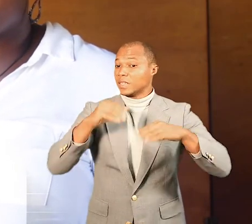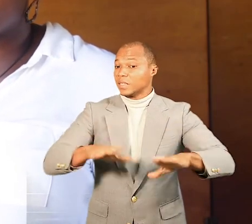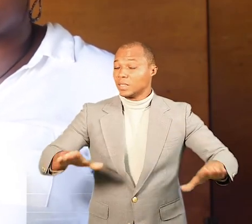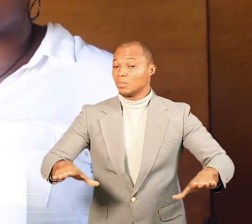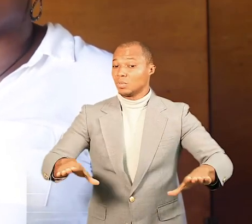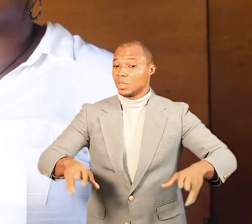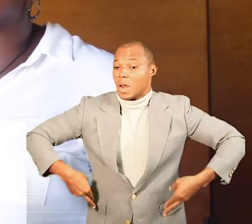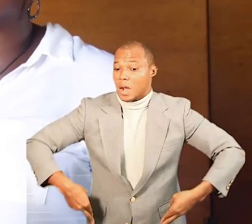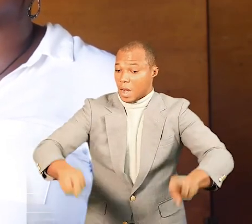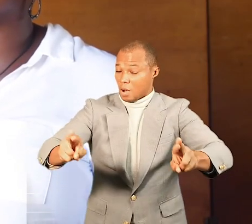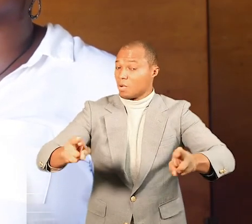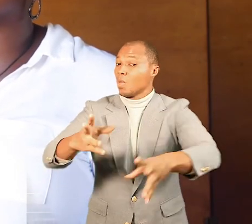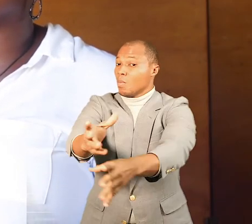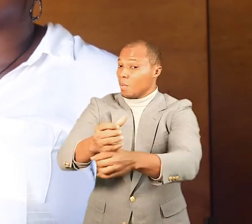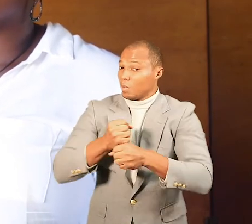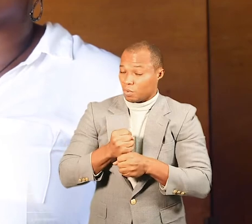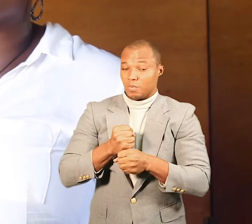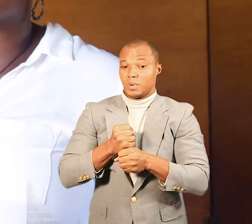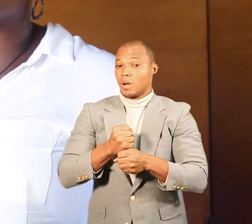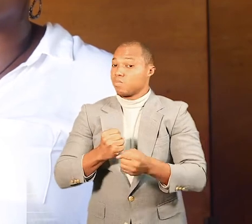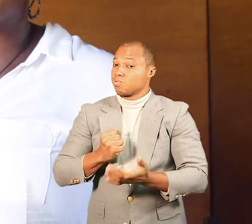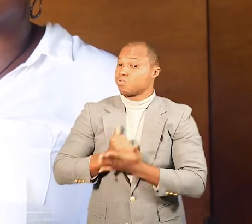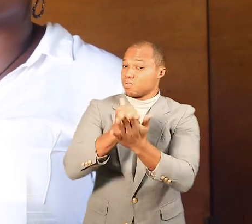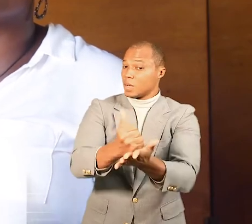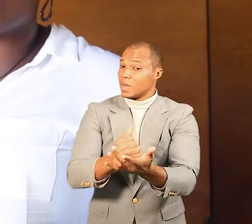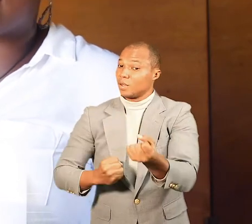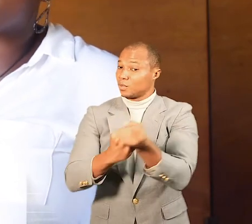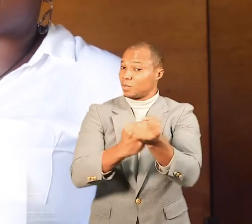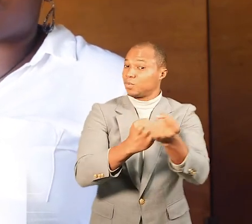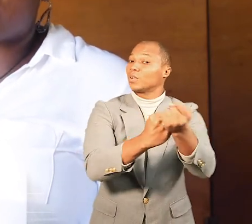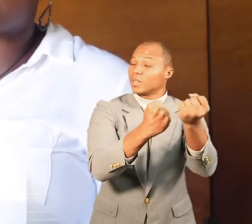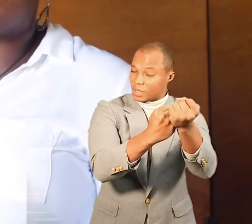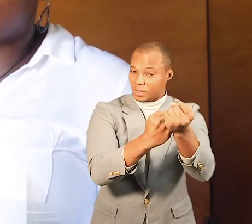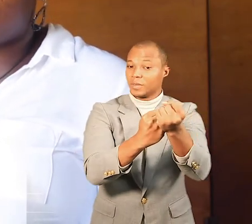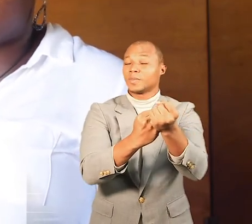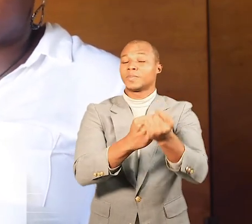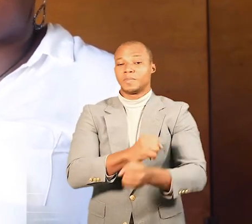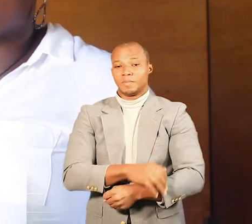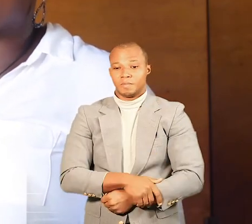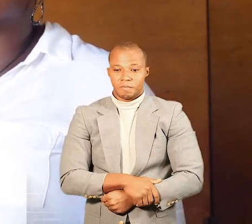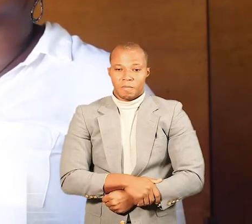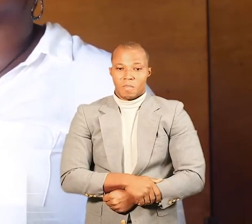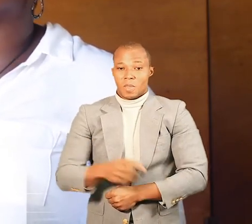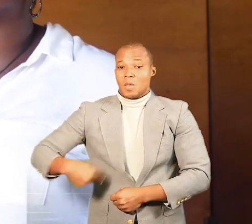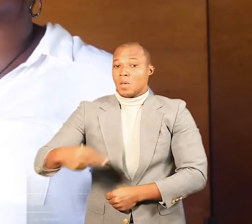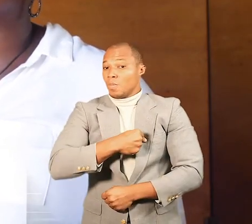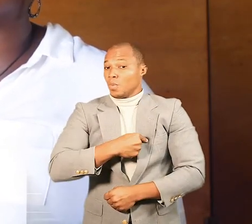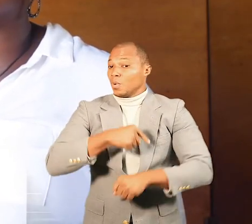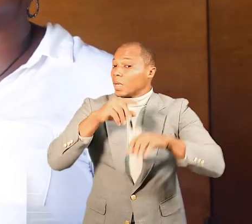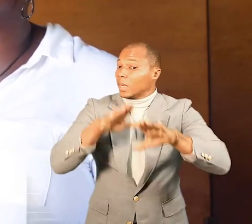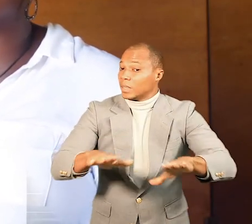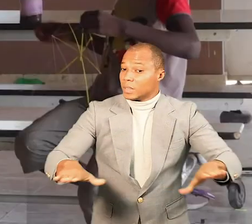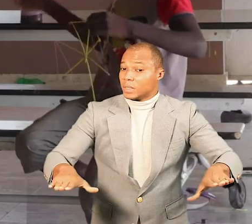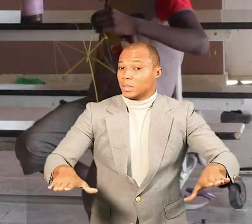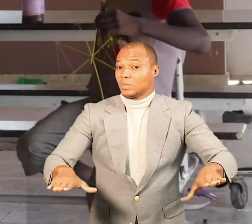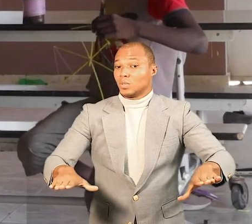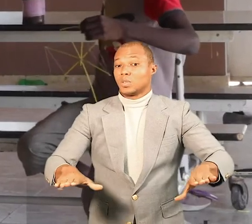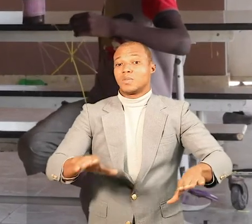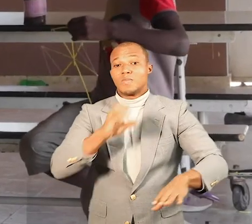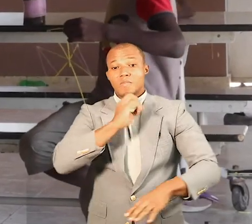rue, qui sont ici. Nous avons des gens qui sont en domesticité. Nous avons des